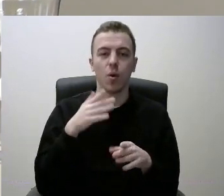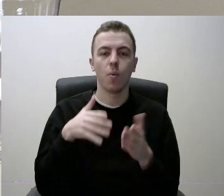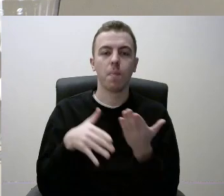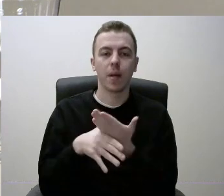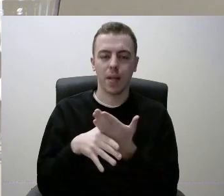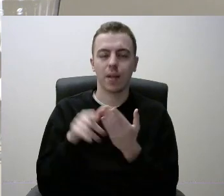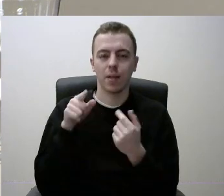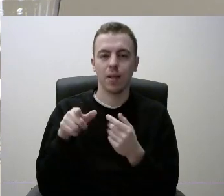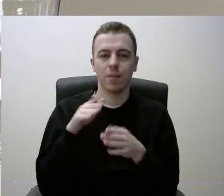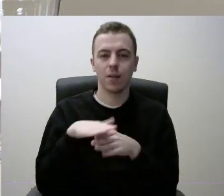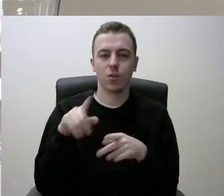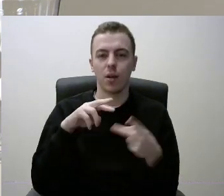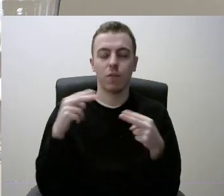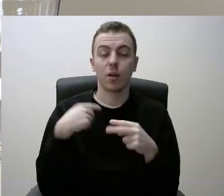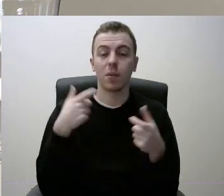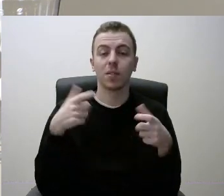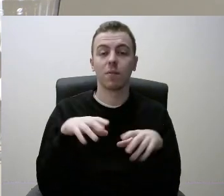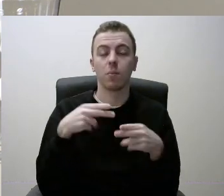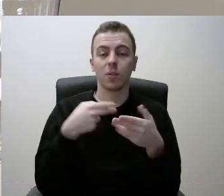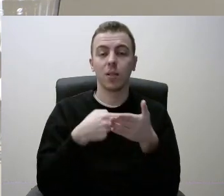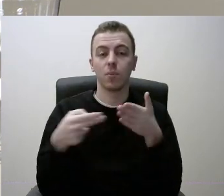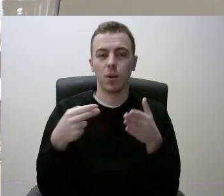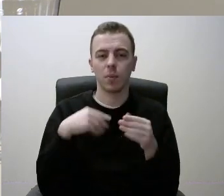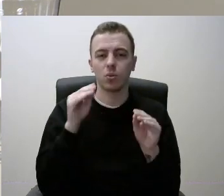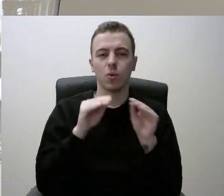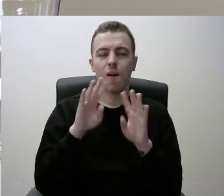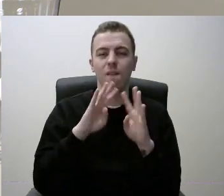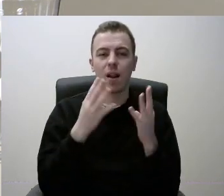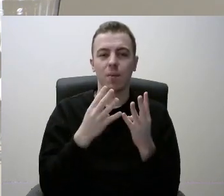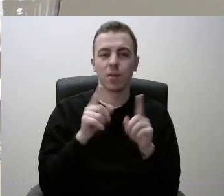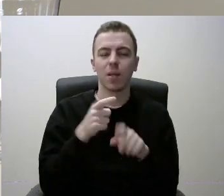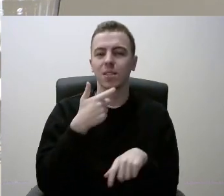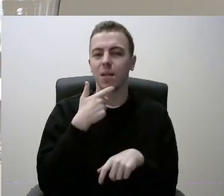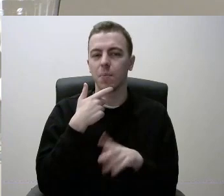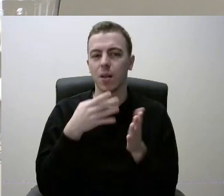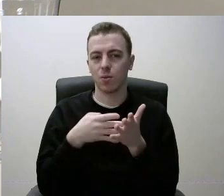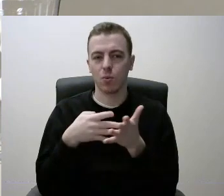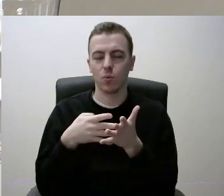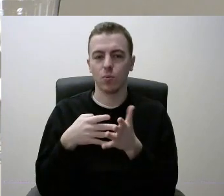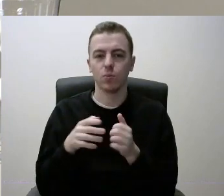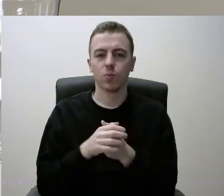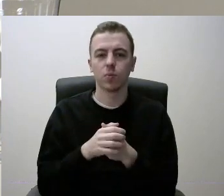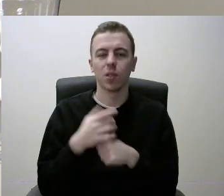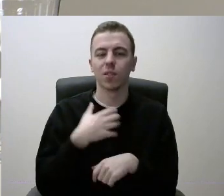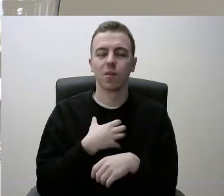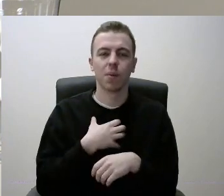mes valdybės įmonėse formavom tiek valdybos, tiek ir stebėtojų tarybos. Vienas iš svarbiausių dalykų be abejo